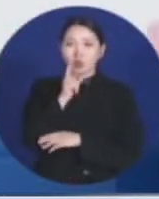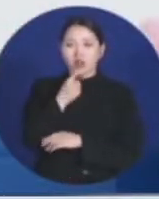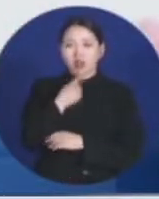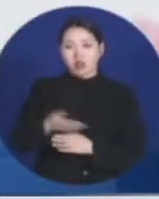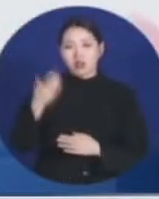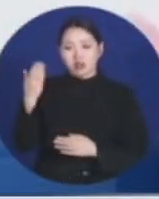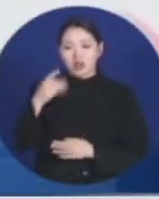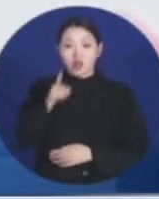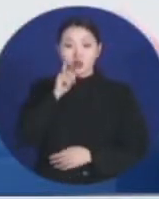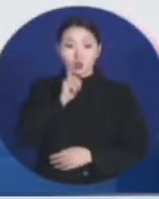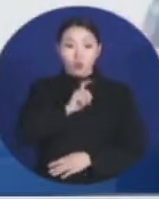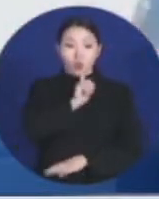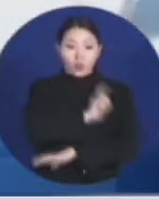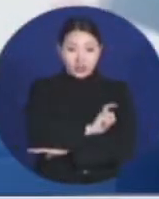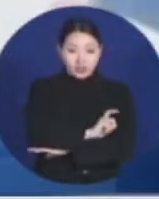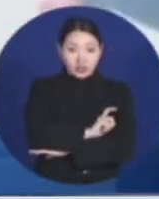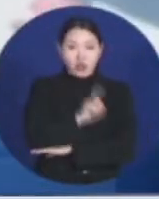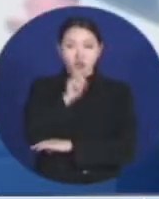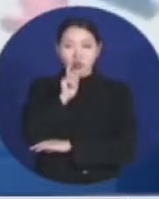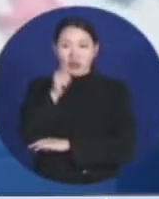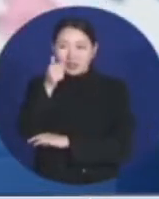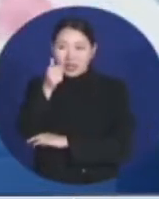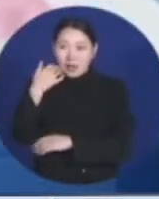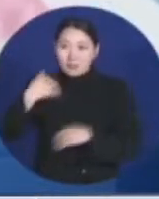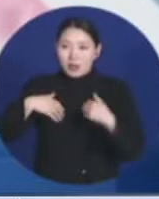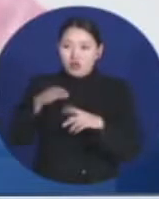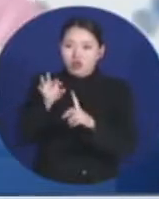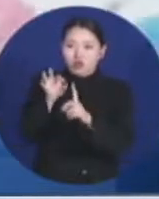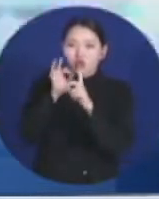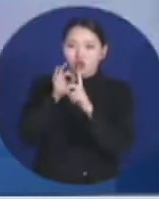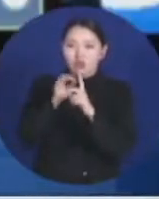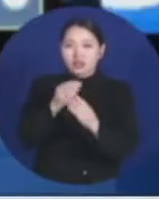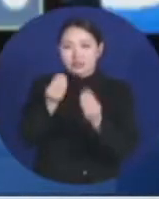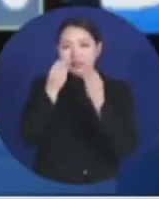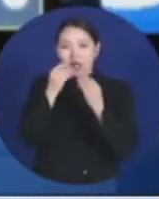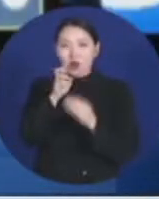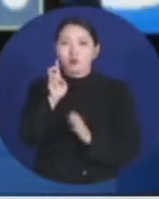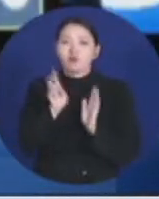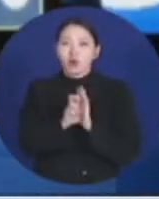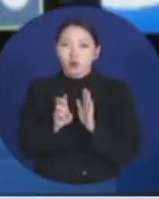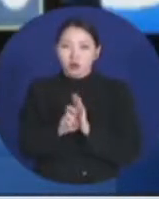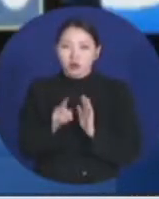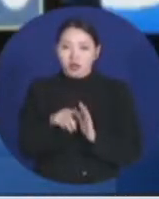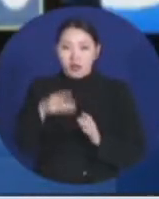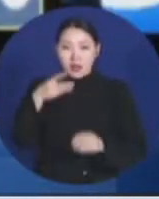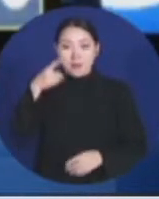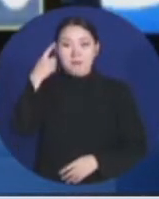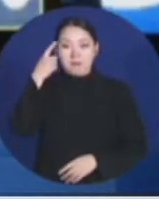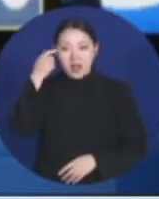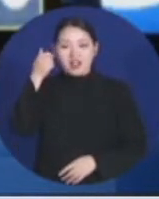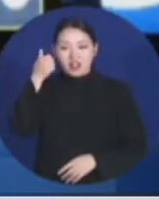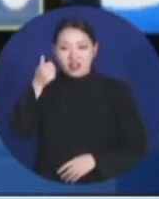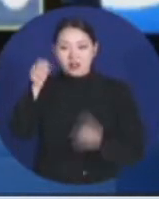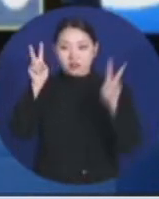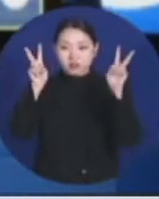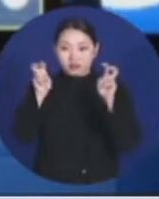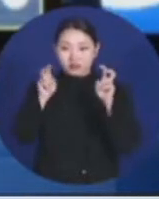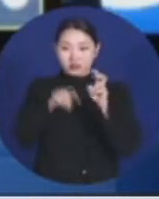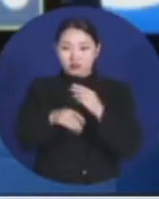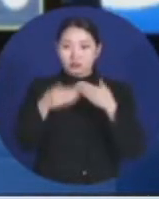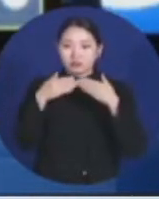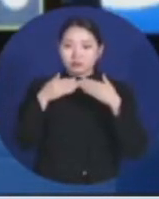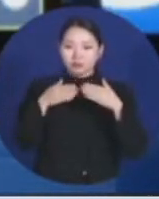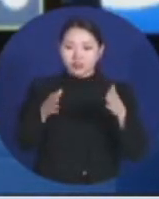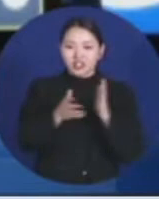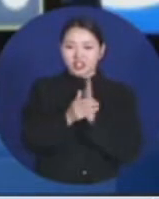хичээлээ чадварлаг төдийгүй дуртай сайн гих багшаа сонгон залгах боломжтой гэж онцлсан. Өнгөрсөн жил мэдлэл цэгийн мэнийг нээж чадварлаг багш нарын